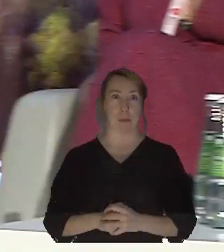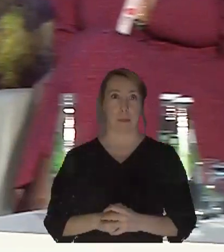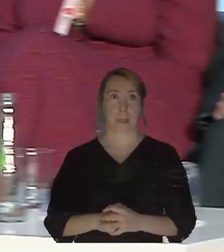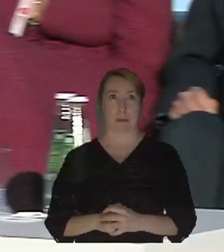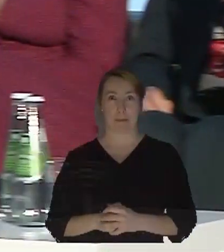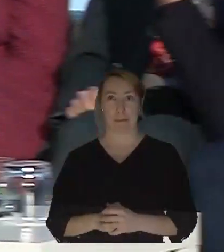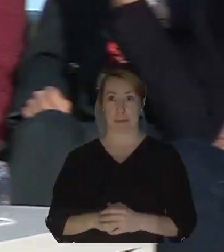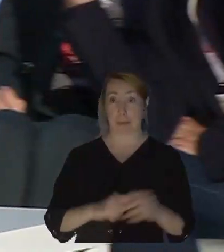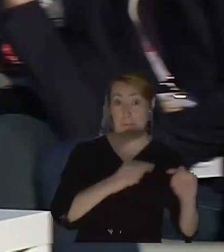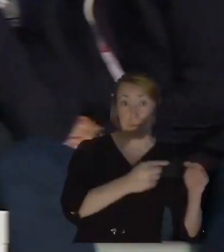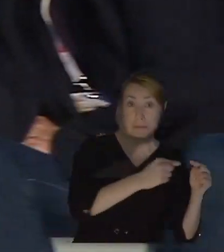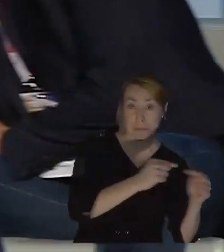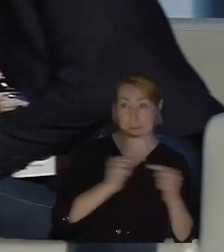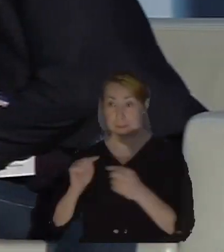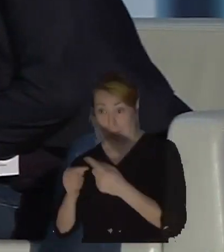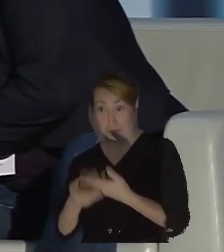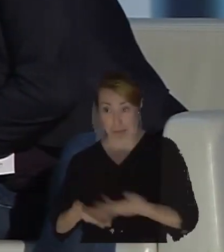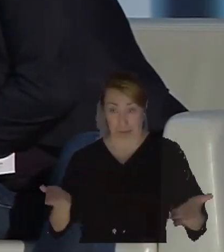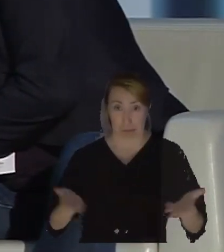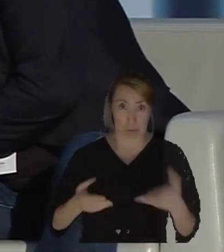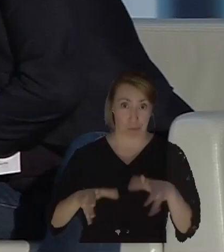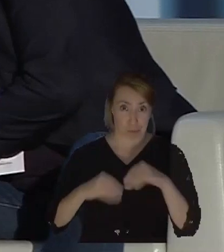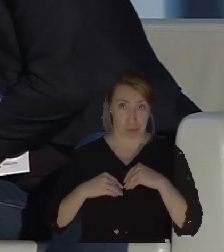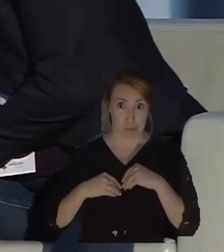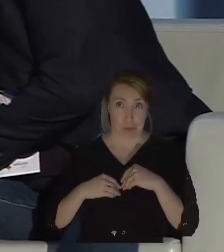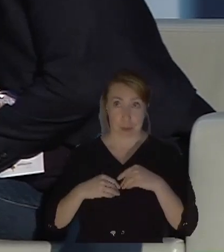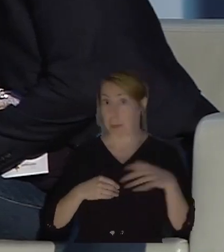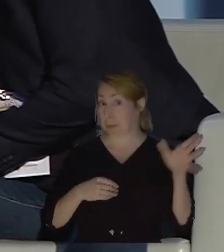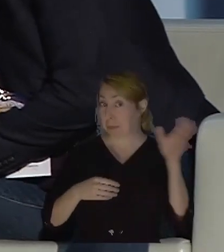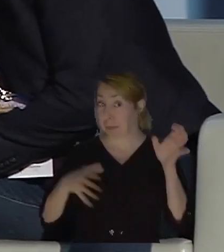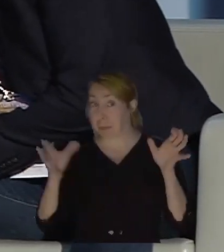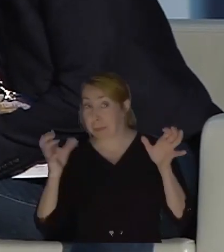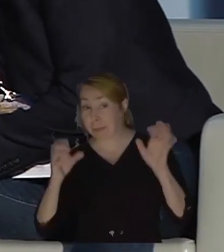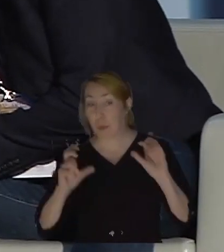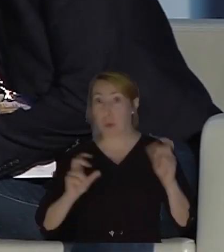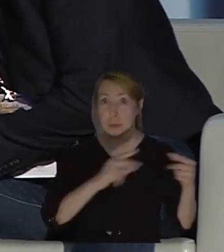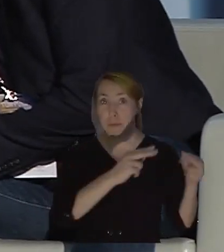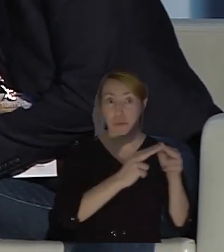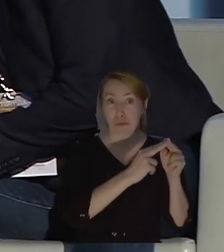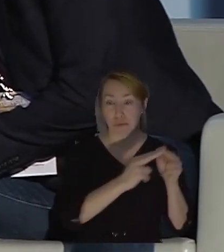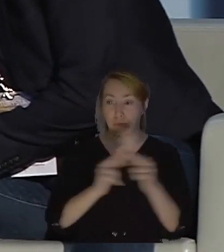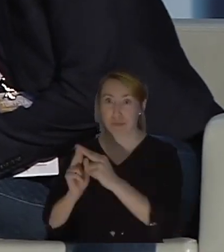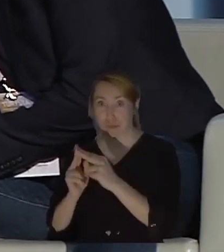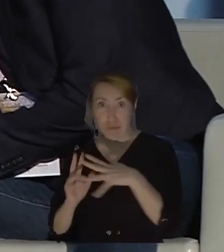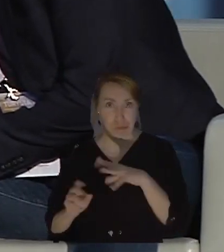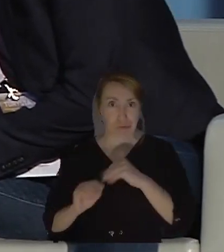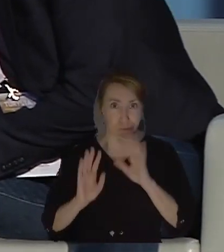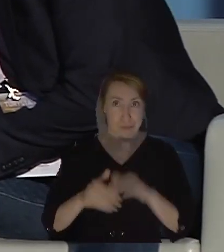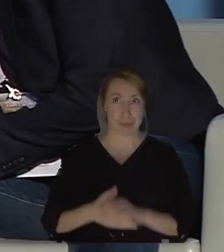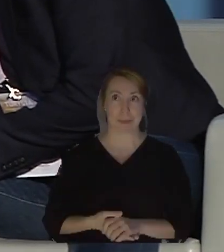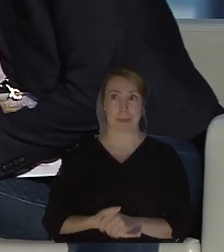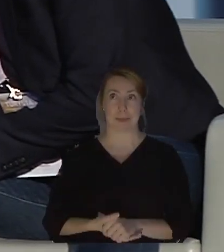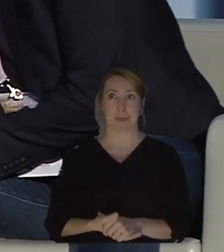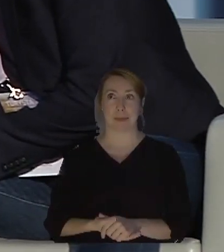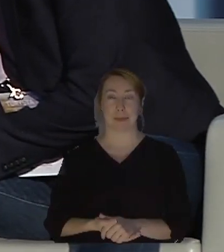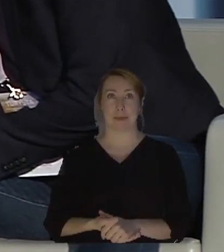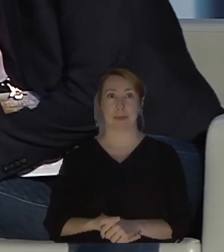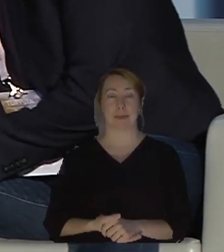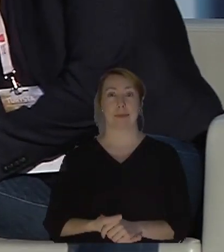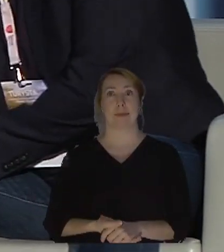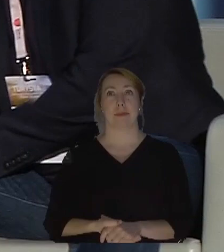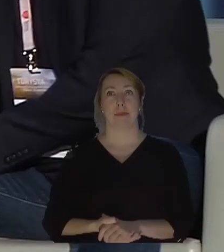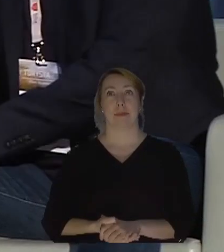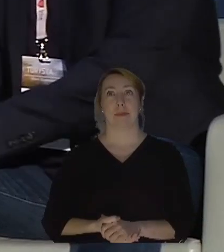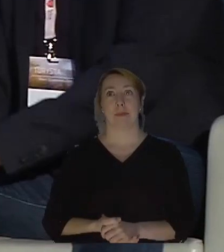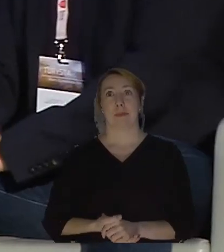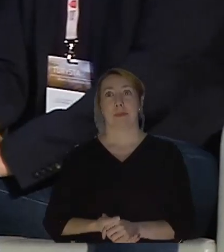Krótka narada, można się naradzać. My możemy też słyszeć to, jak się naradzacie, więc dobra, nie możemy słyszeć. A